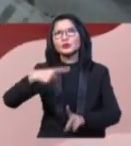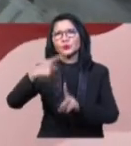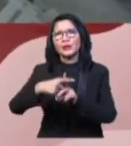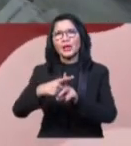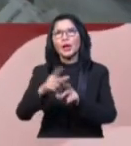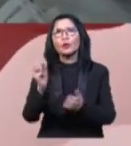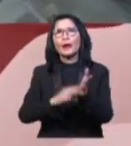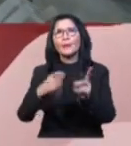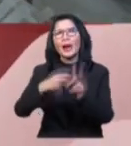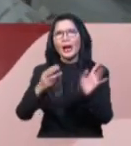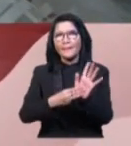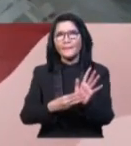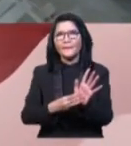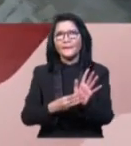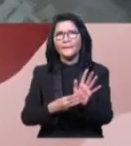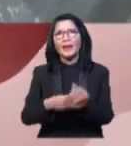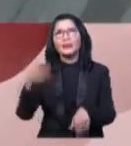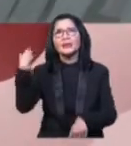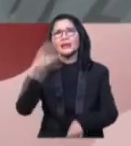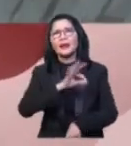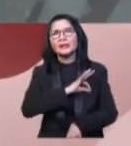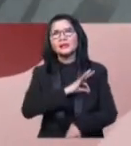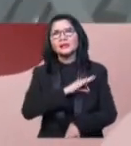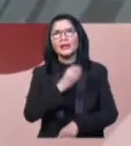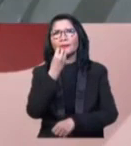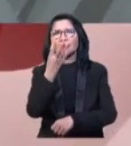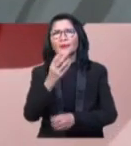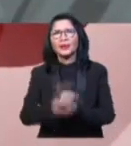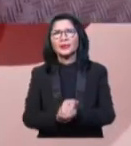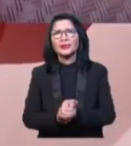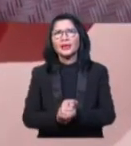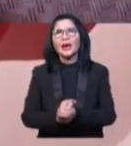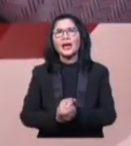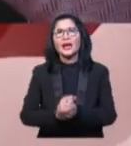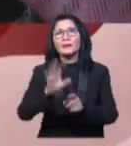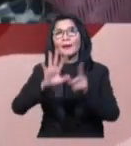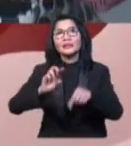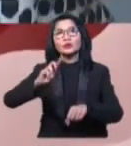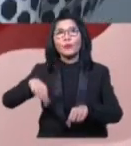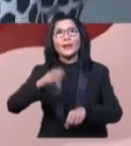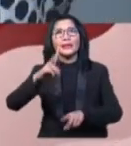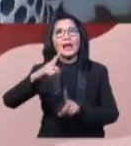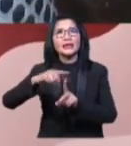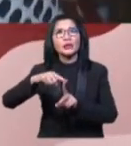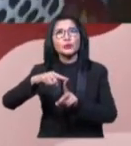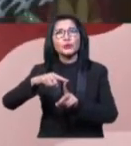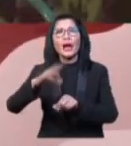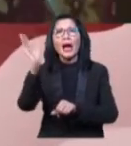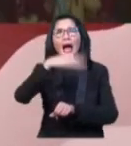usaha mikro, sehingga memang tadi Pak Presiden menyampaikan ini keseluruhan ada 15,36 triliun yang hari ini